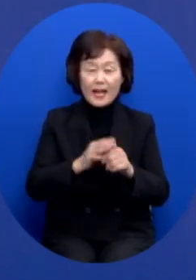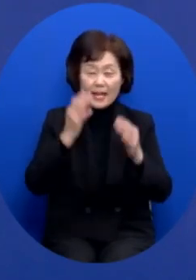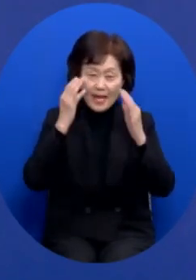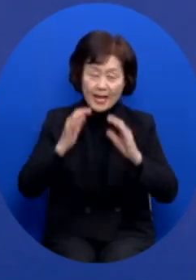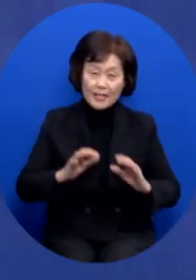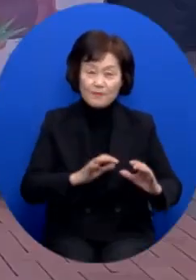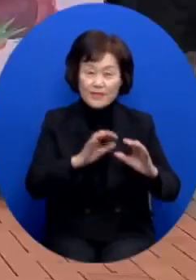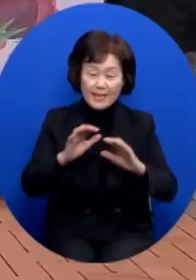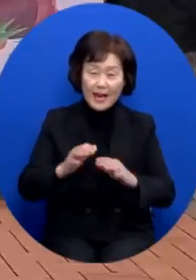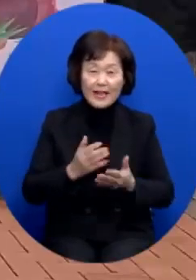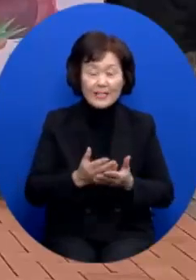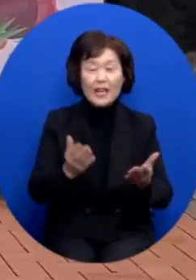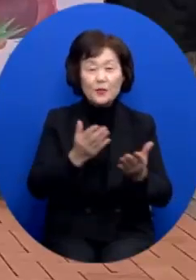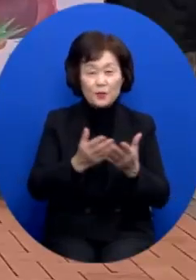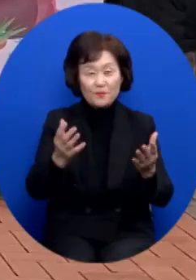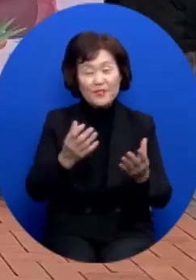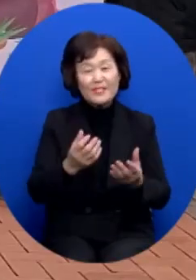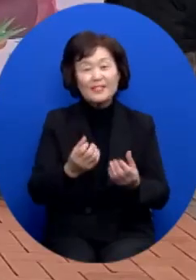진행했습니다.